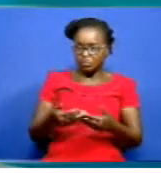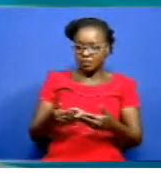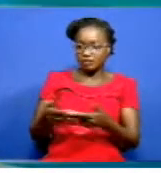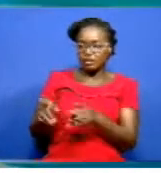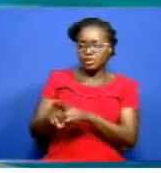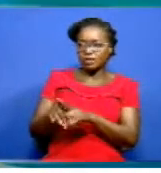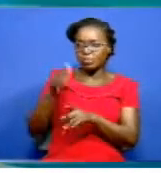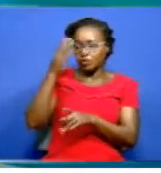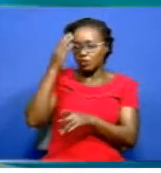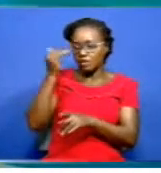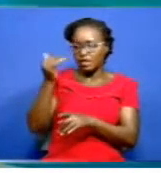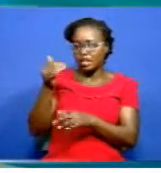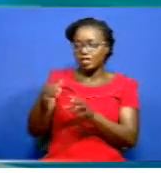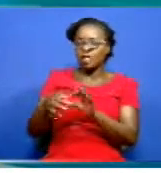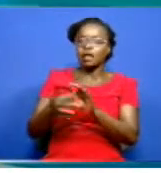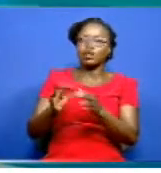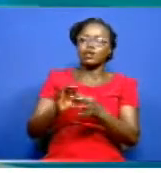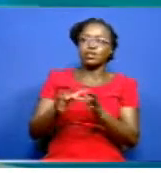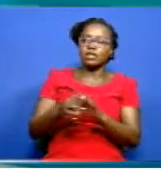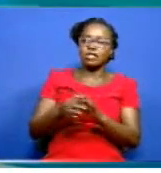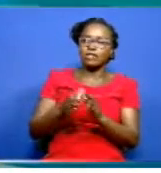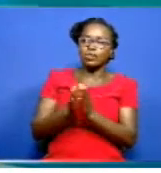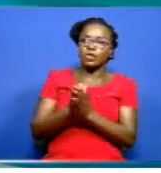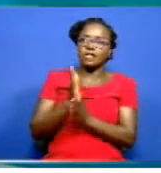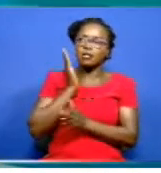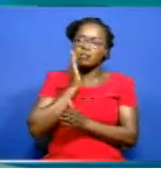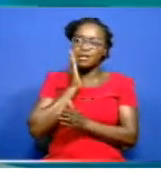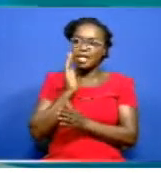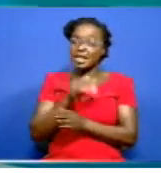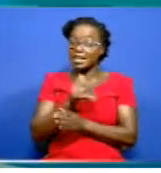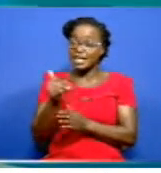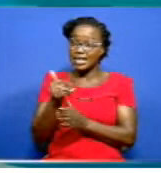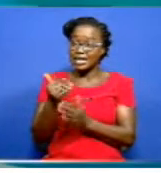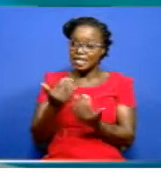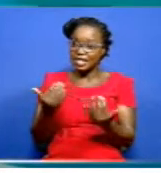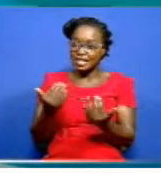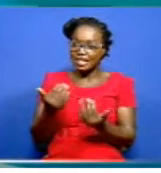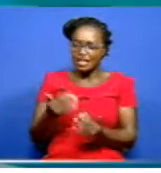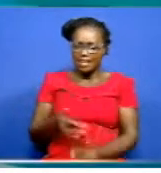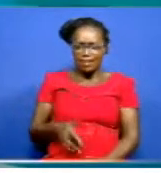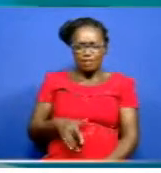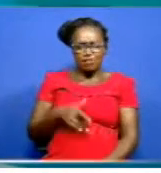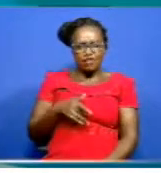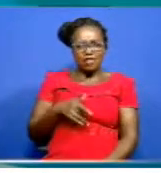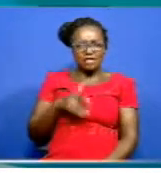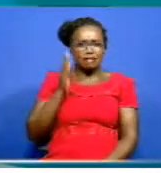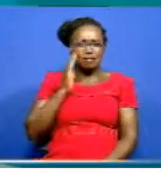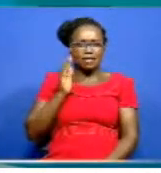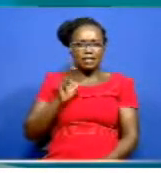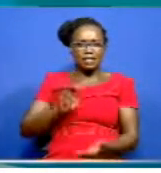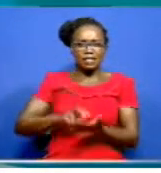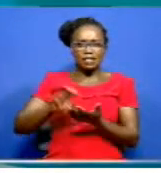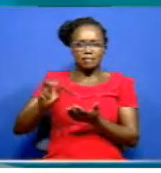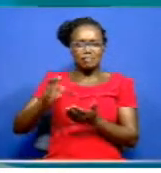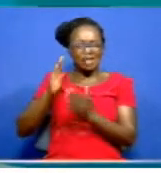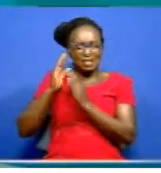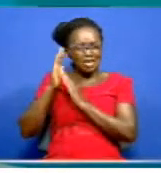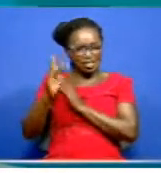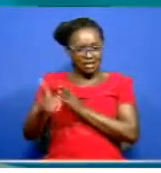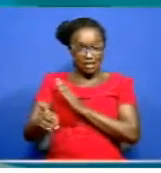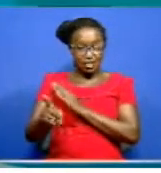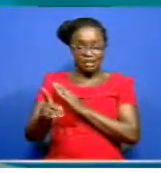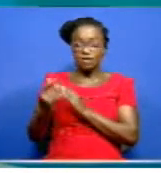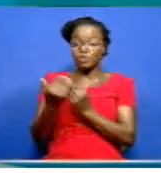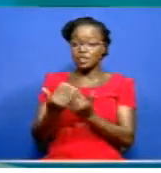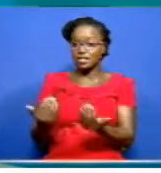huyu mtoto yuko connected na mama hivi kwamba chochote anachokisikia mama kita transfer kwa mtoto. Sasa